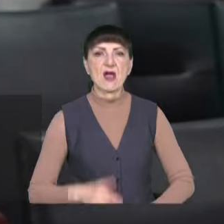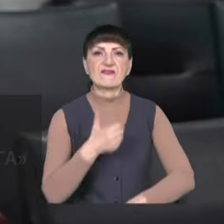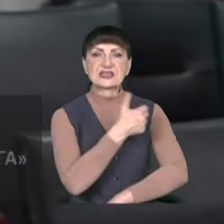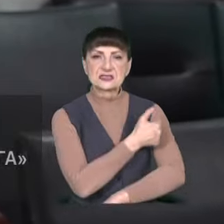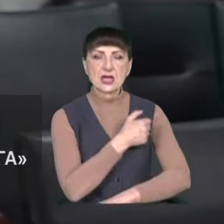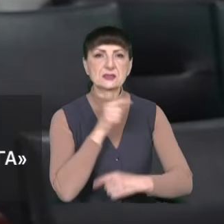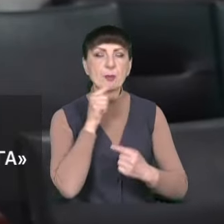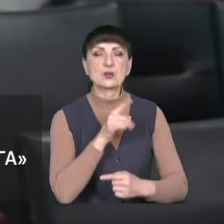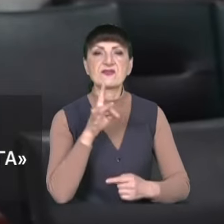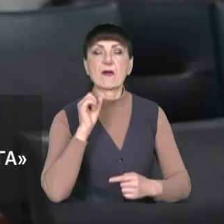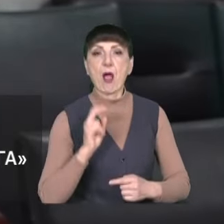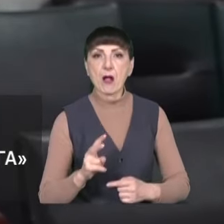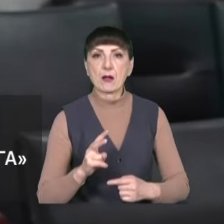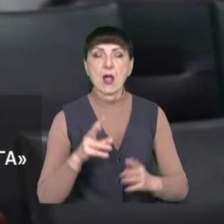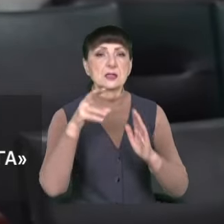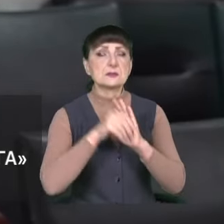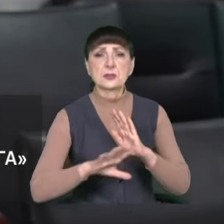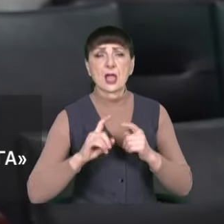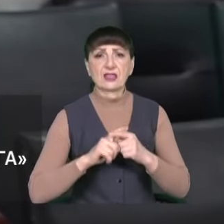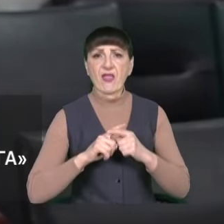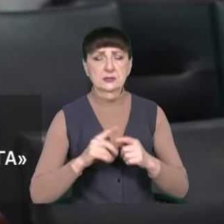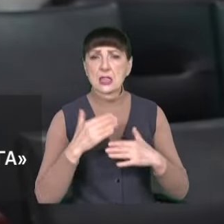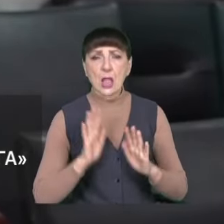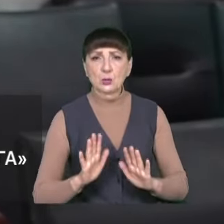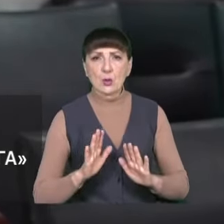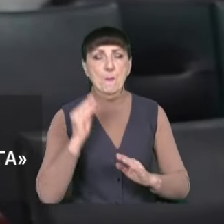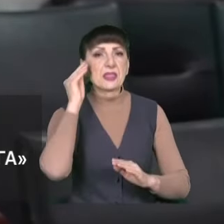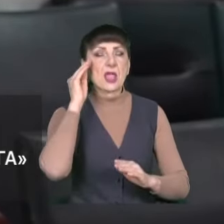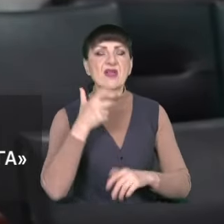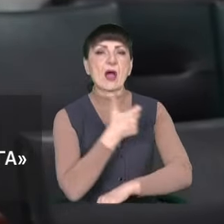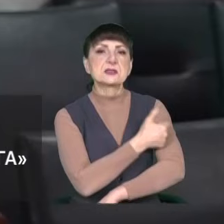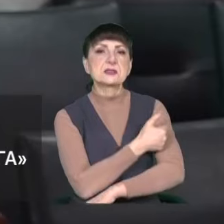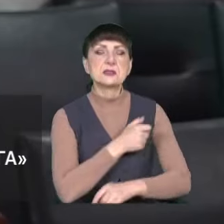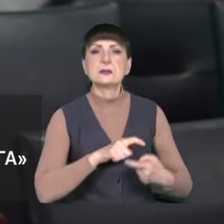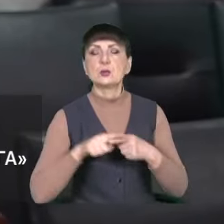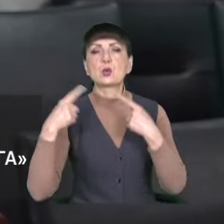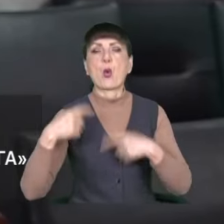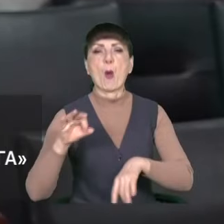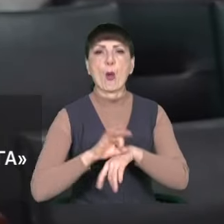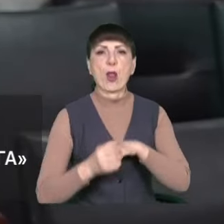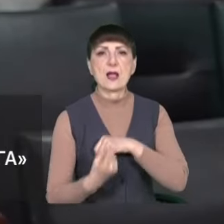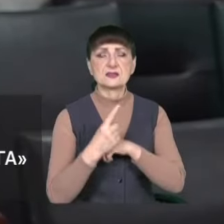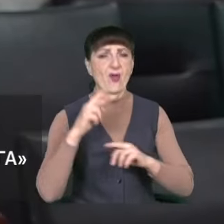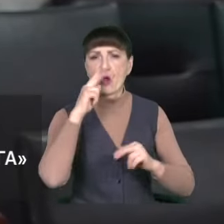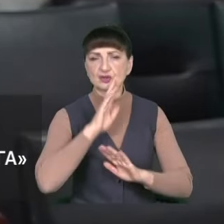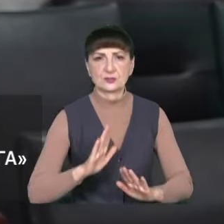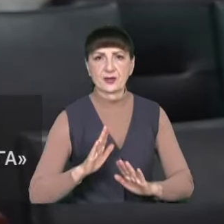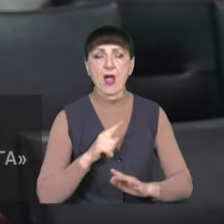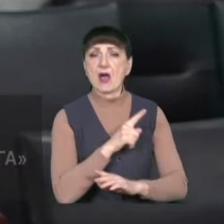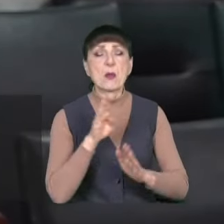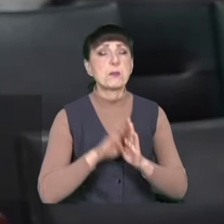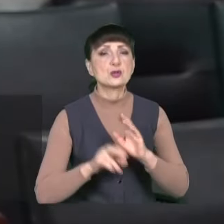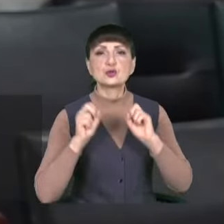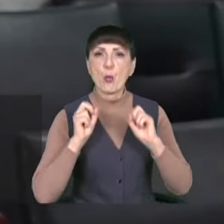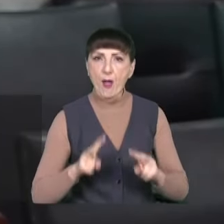Вакцинация против рака шейки матки не содержит инфекционного агента. Мнение, что вакцина может пробудить другую болезнь, ошибочно. Она полностью безопасна